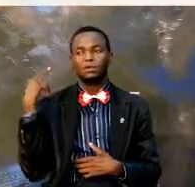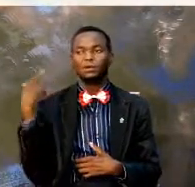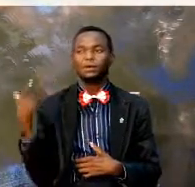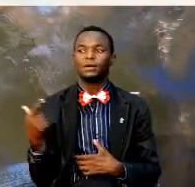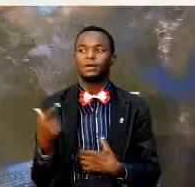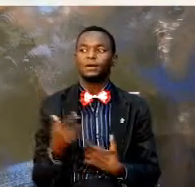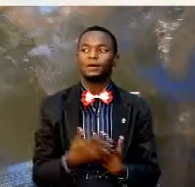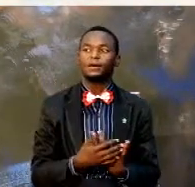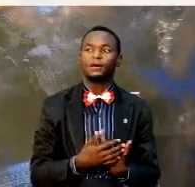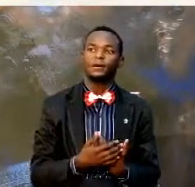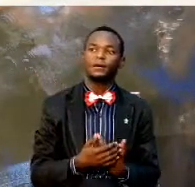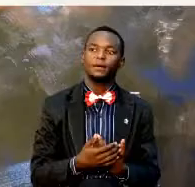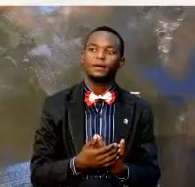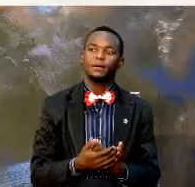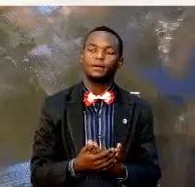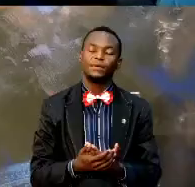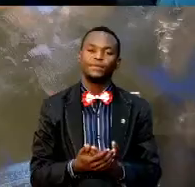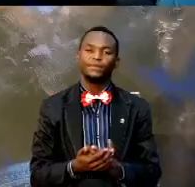sikie.